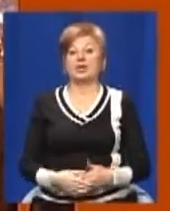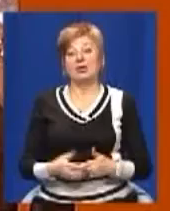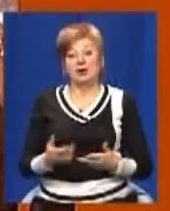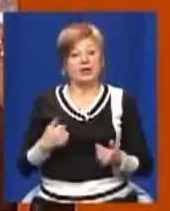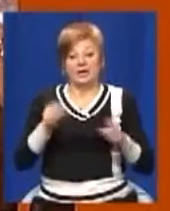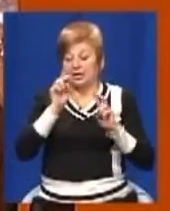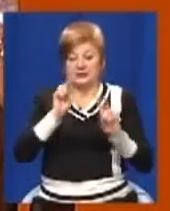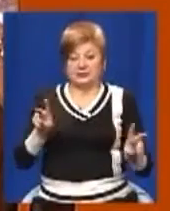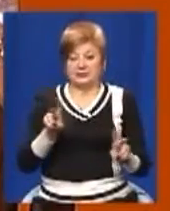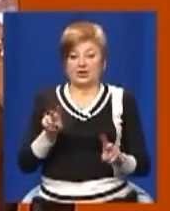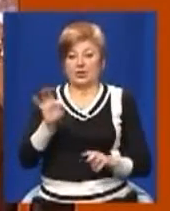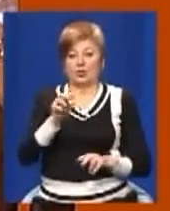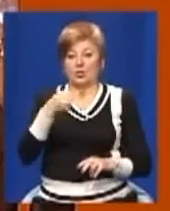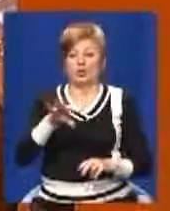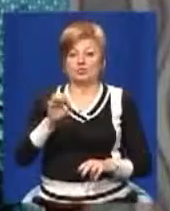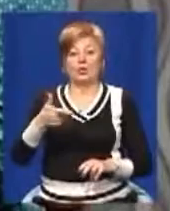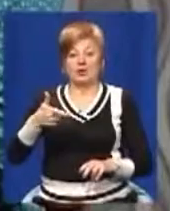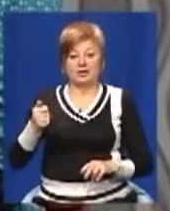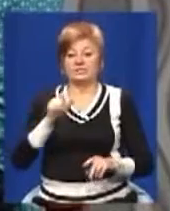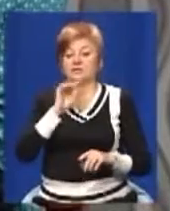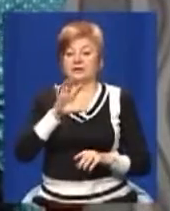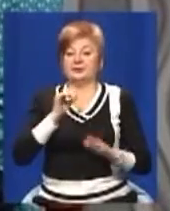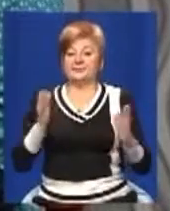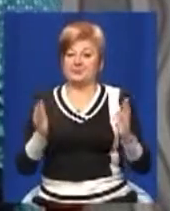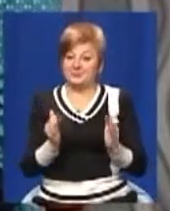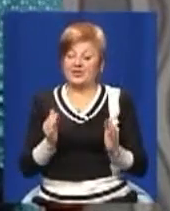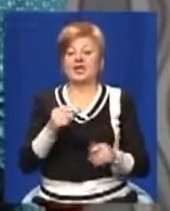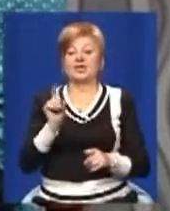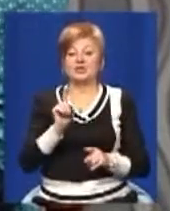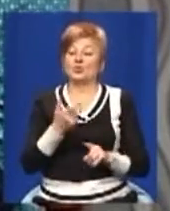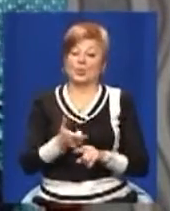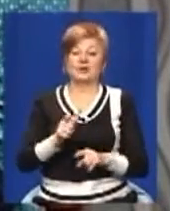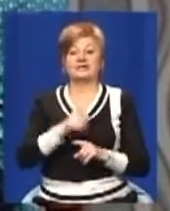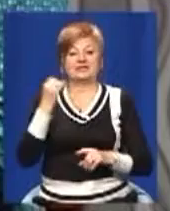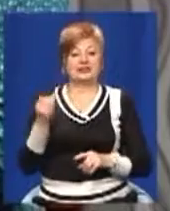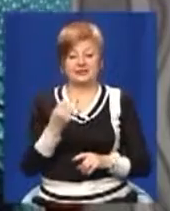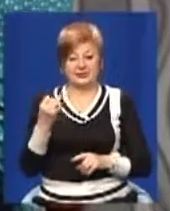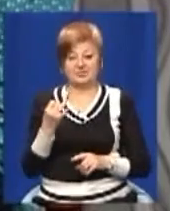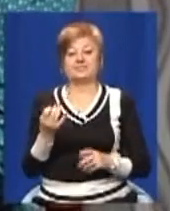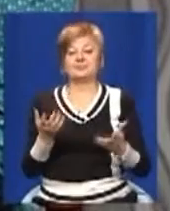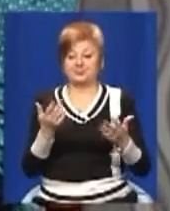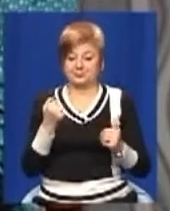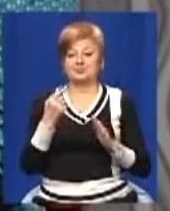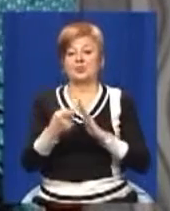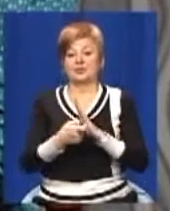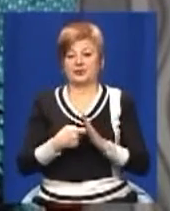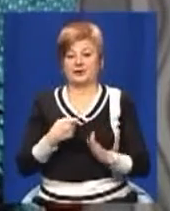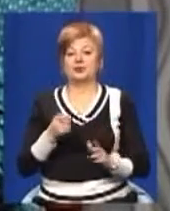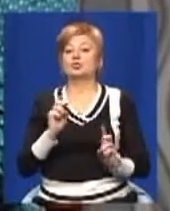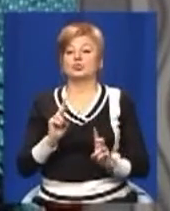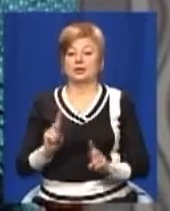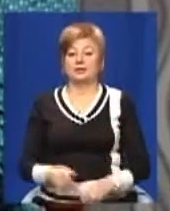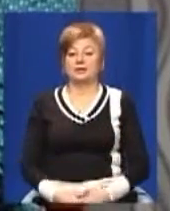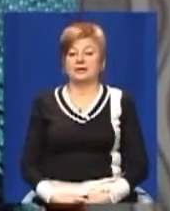не знаю, я не про дога. Але це такий цуцик, який, власне, також дуже цікава порода. Давайте дізнаємося, хто це